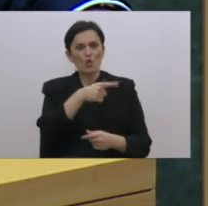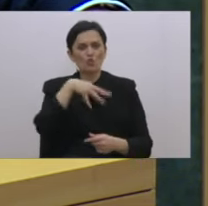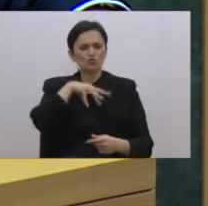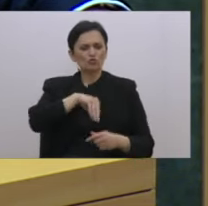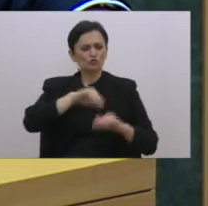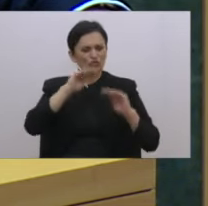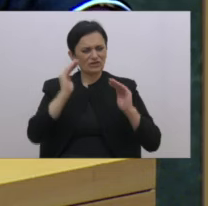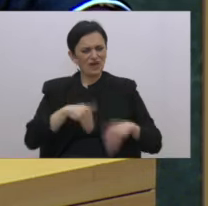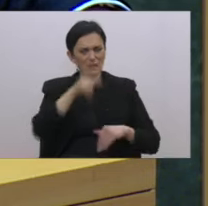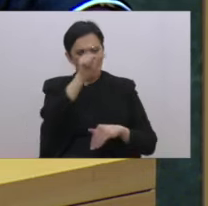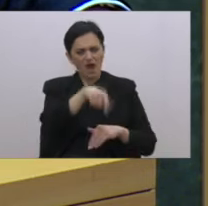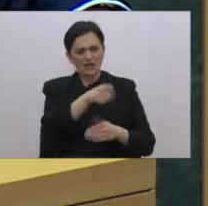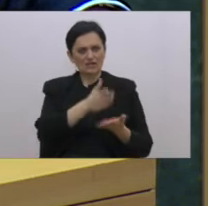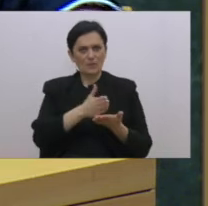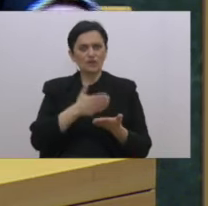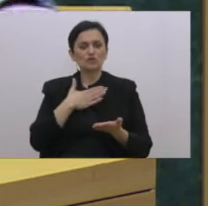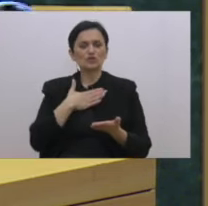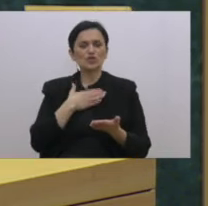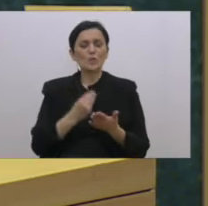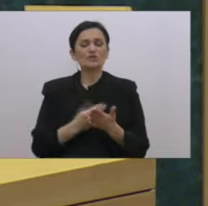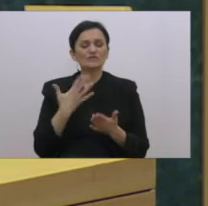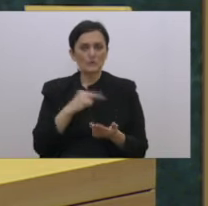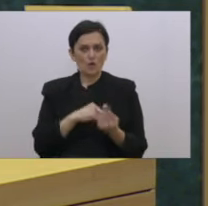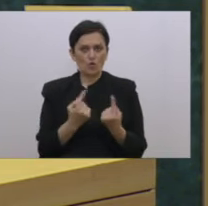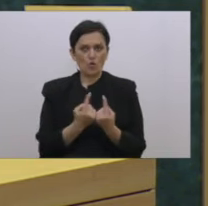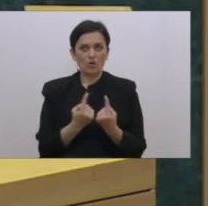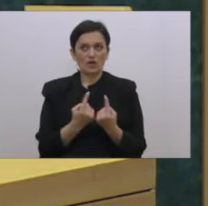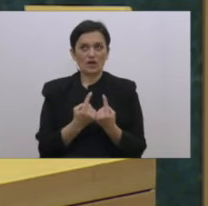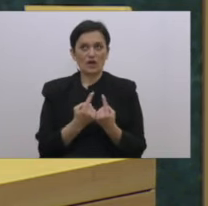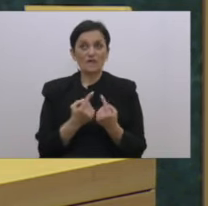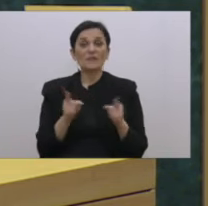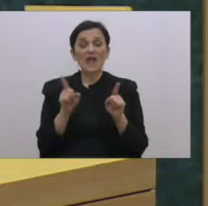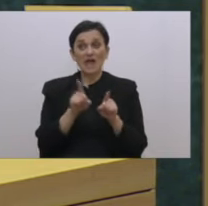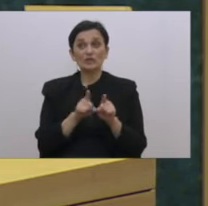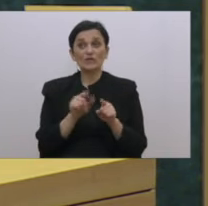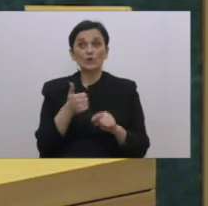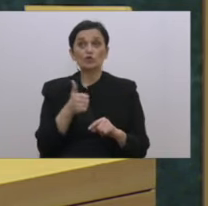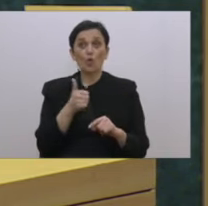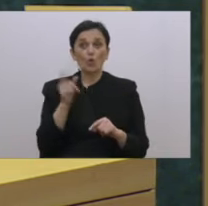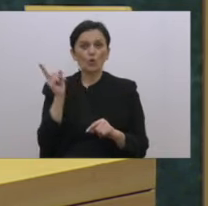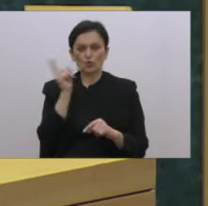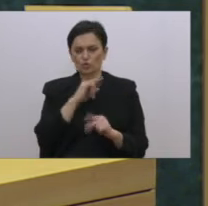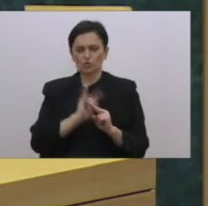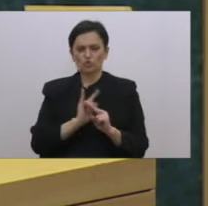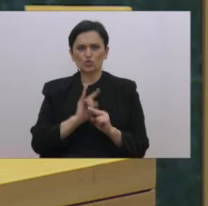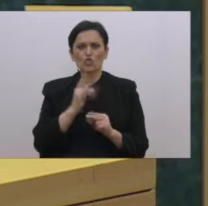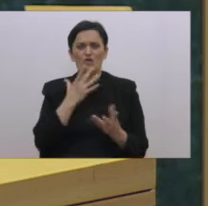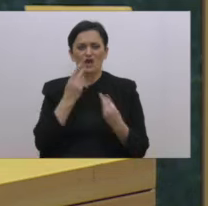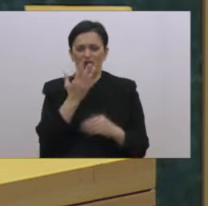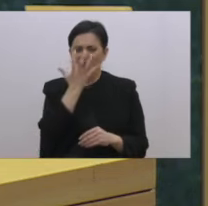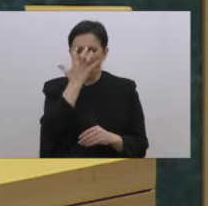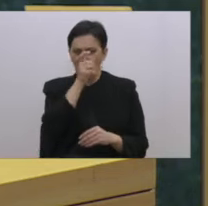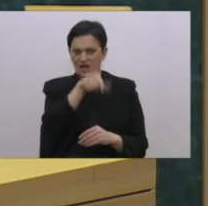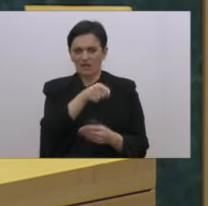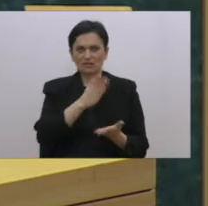ადამიანი ყოფილხართ თქვენ, ჩემო ძვირფასო კოლეგაო და ასევე როგორი ცუდ და ყალბი ყოფილხართ სწორედ ისე